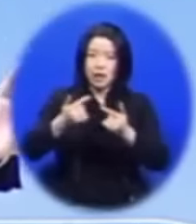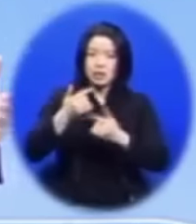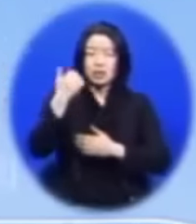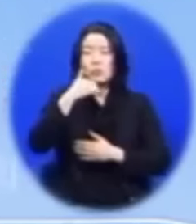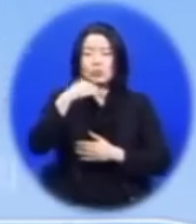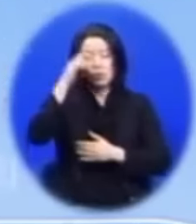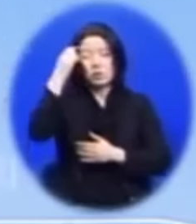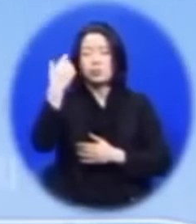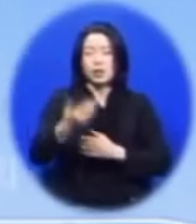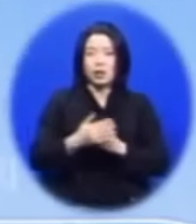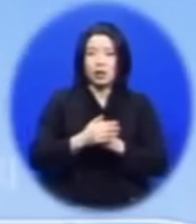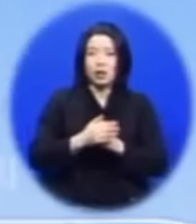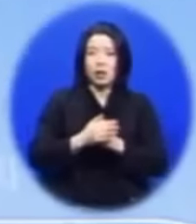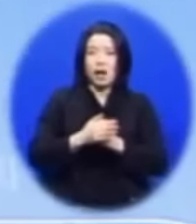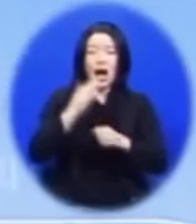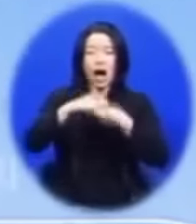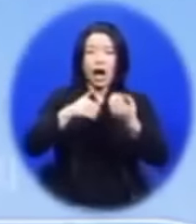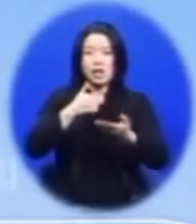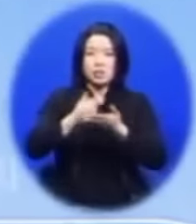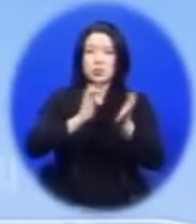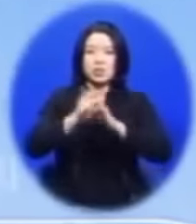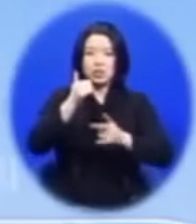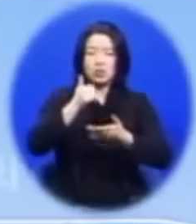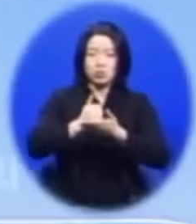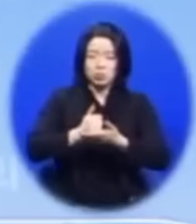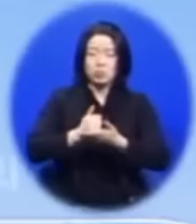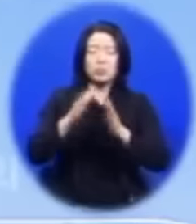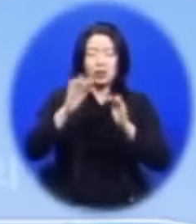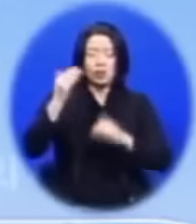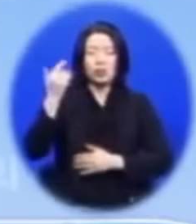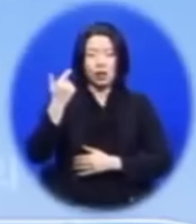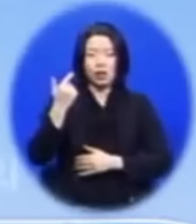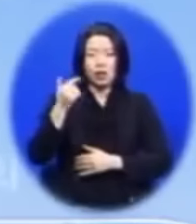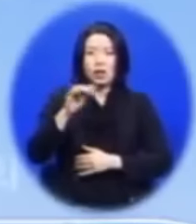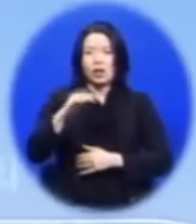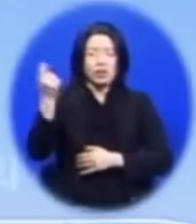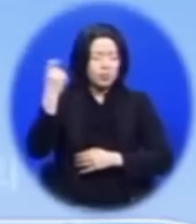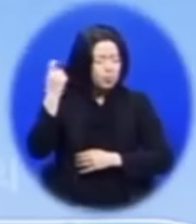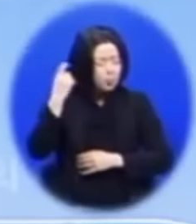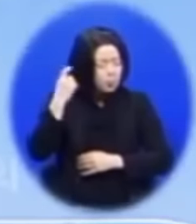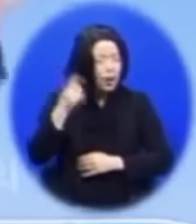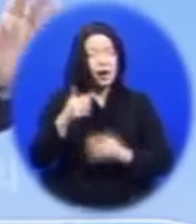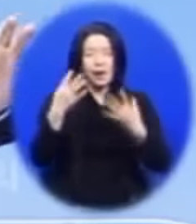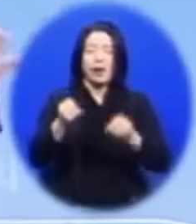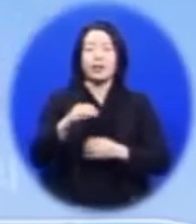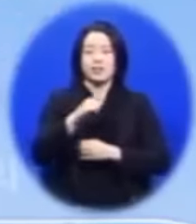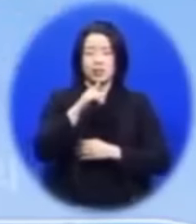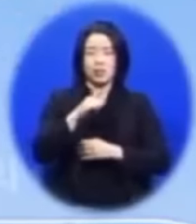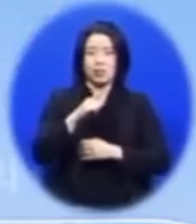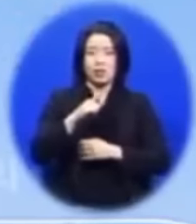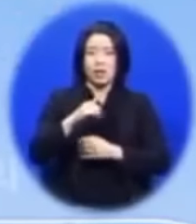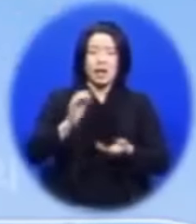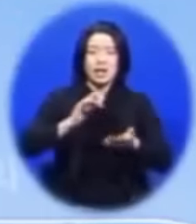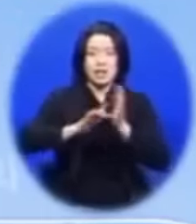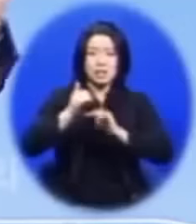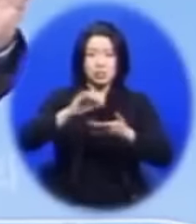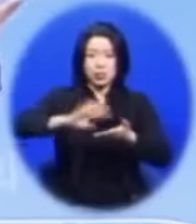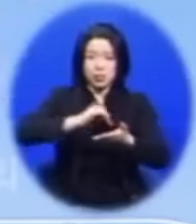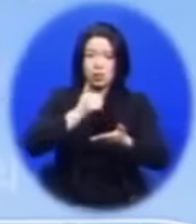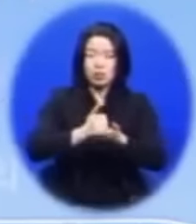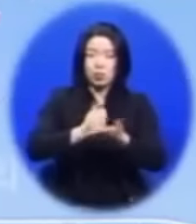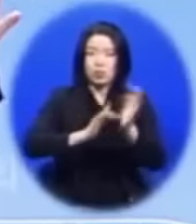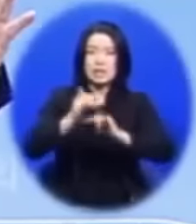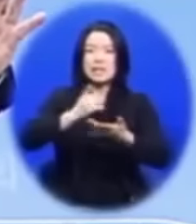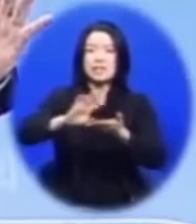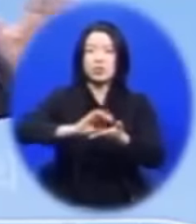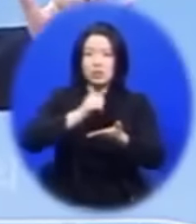되셨다 하주 막 귀에 못이 박히도록 들었어 예수님이 그리스도시라 우리 다 믿어요 예수님 그리스도 예수